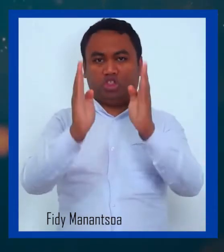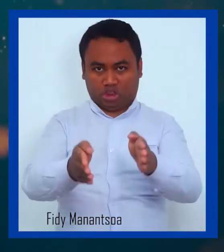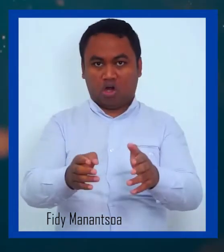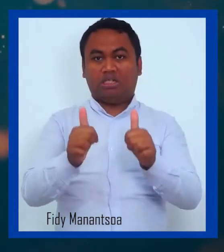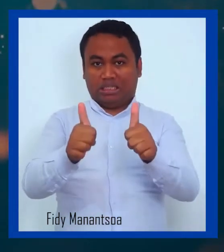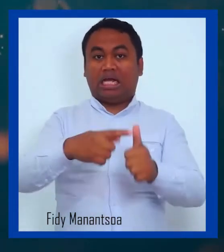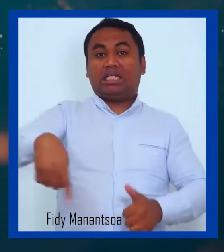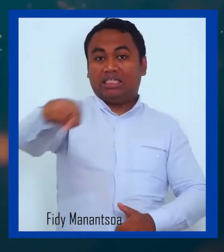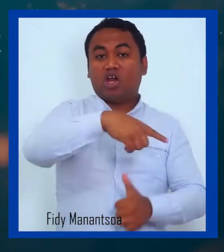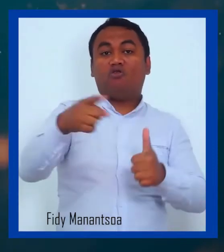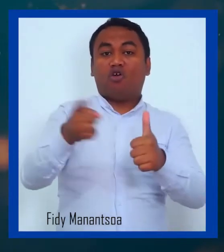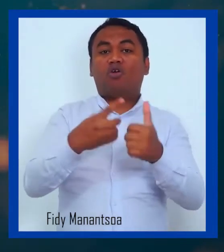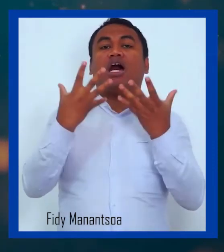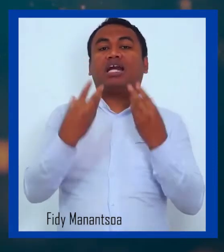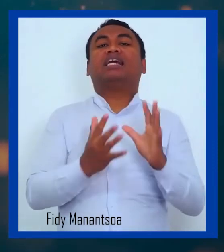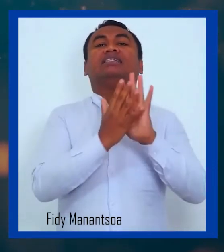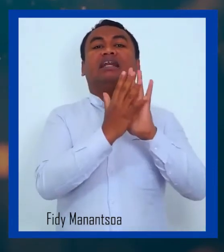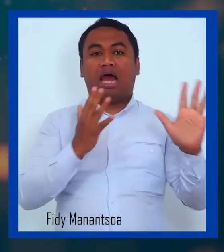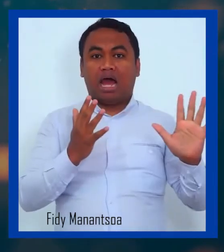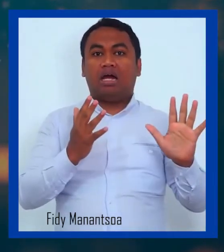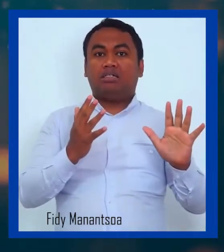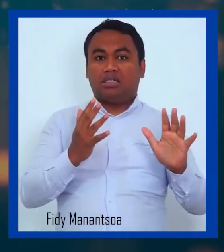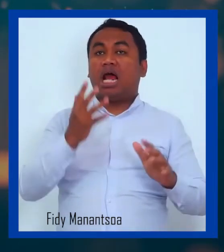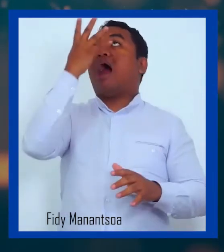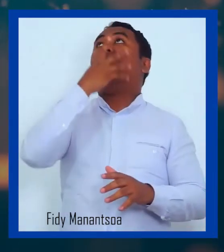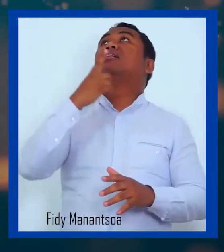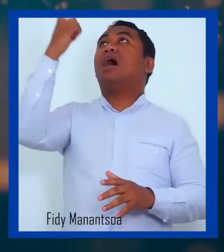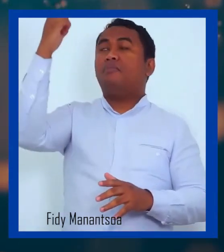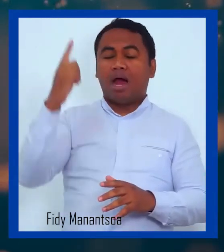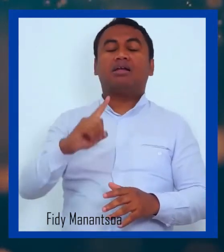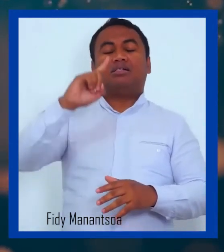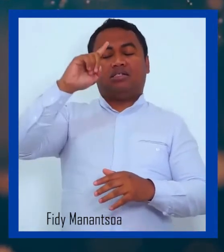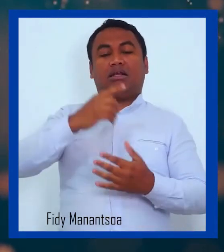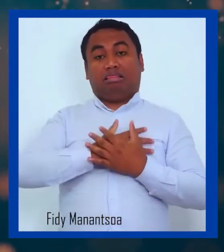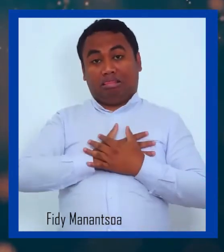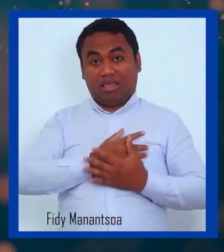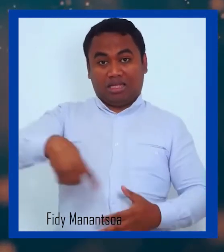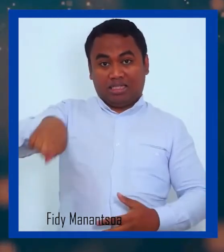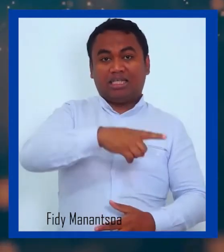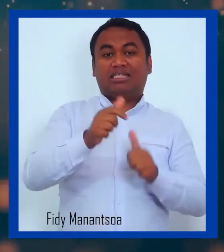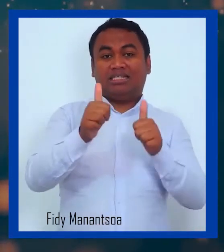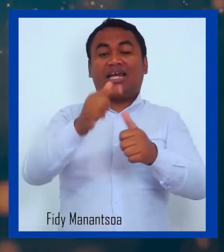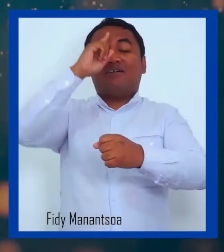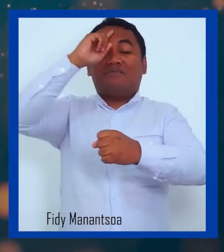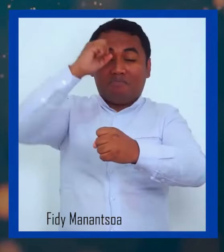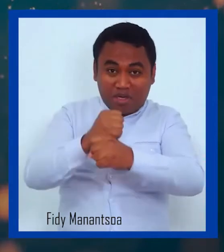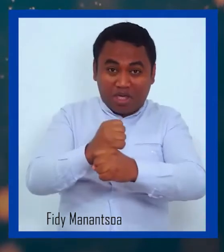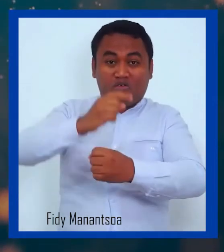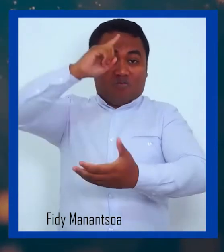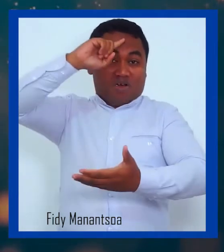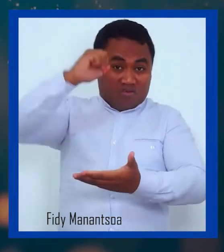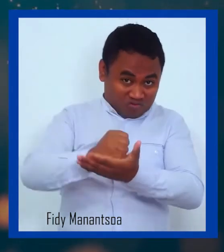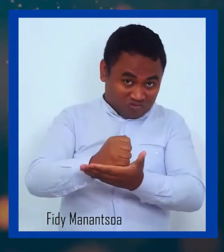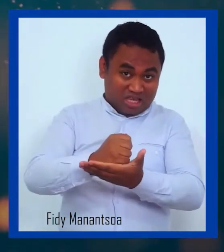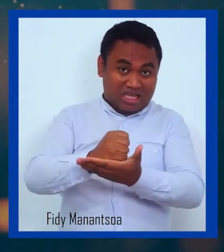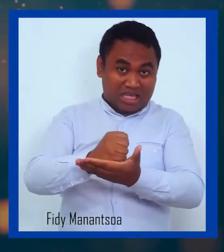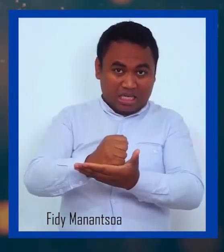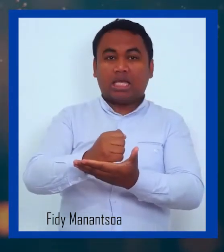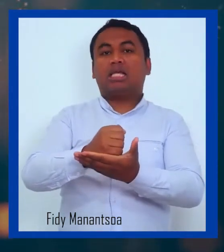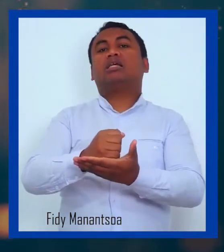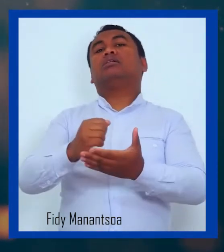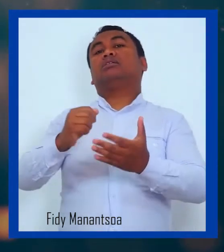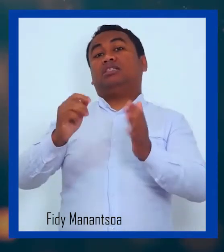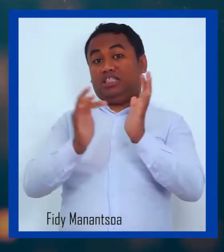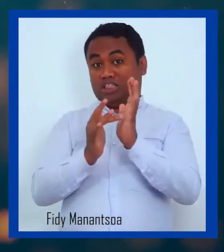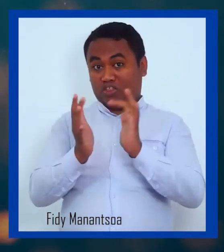havana, tsy maintsy resy lahatra ianao aloha, tsy maintsy mino ianao aloha, tsy maintsy mahatoky ianao aloha ny fitiavan'i Kristy